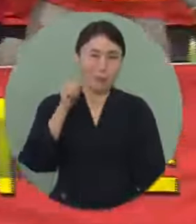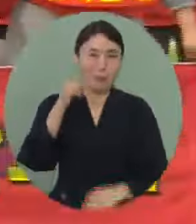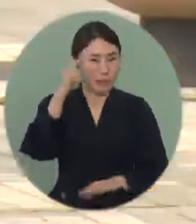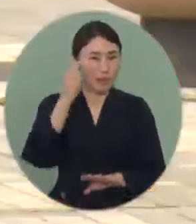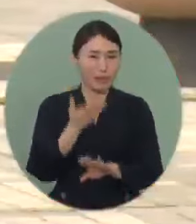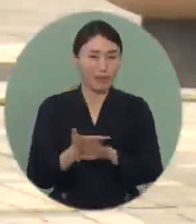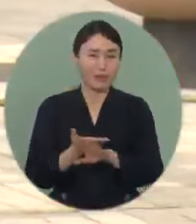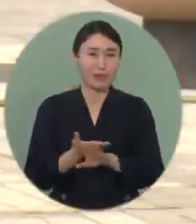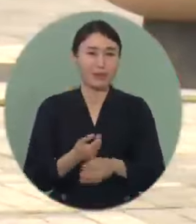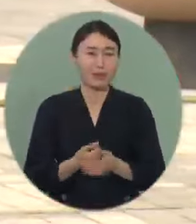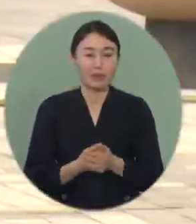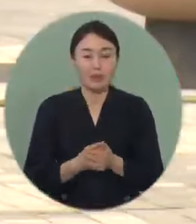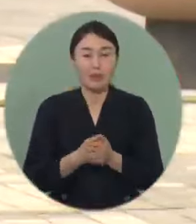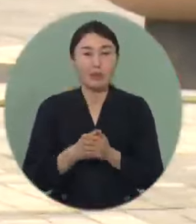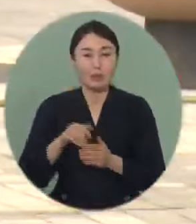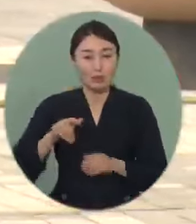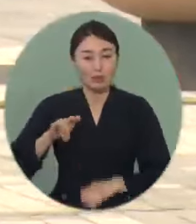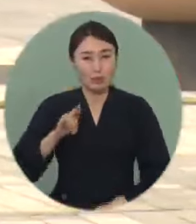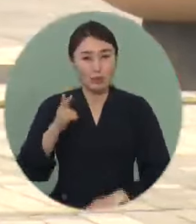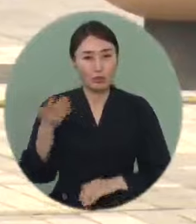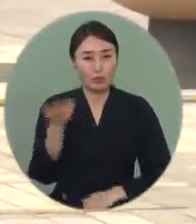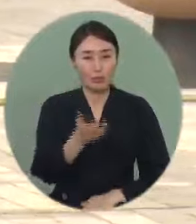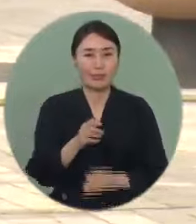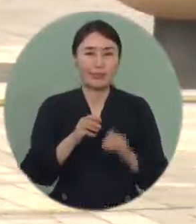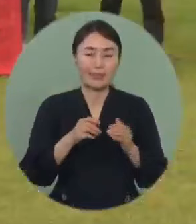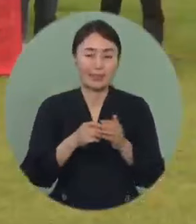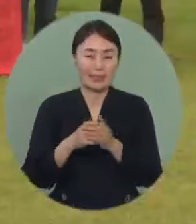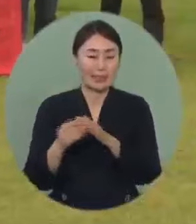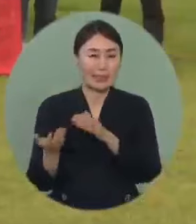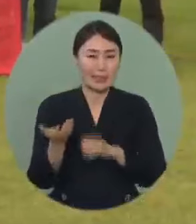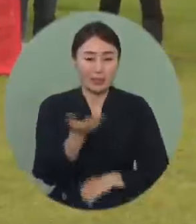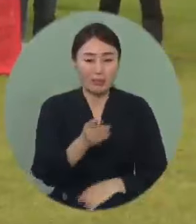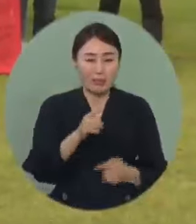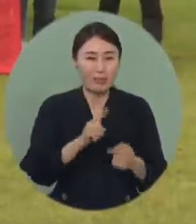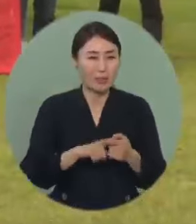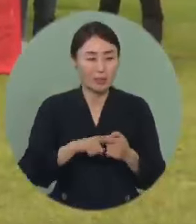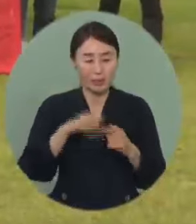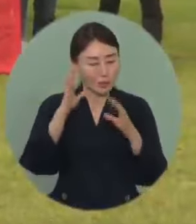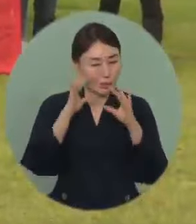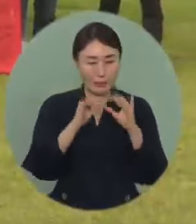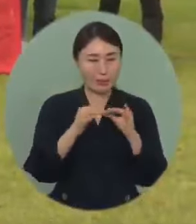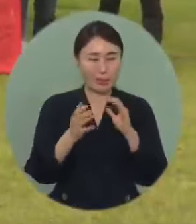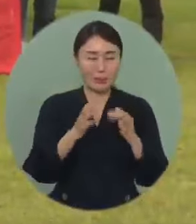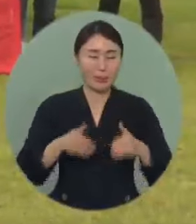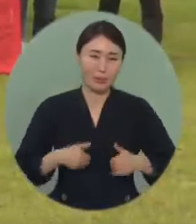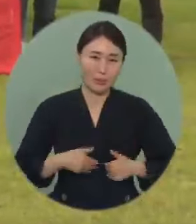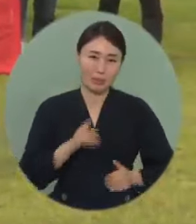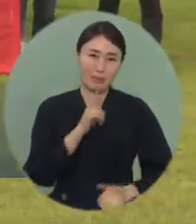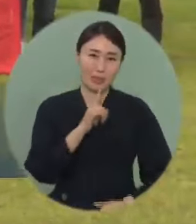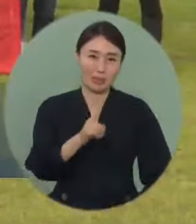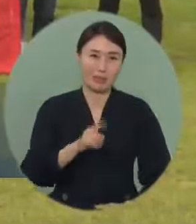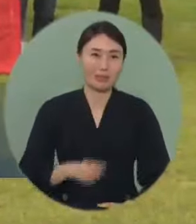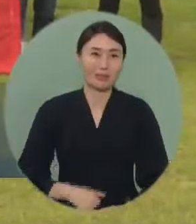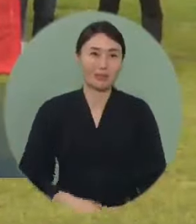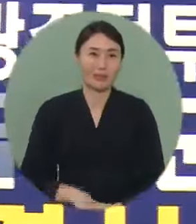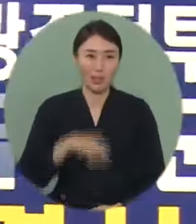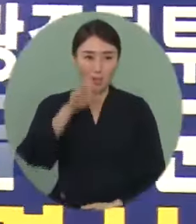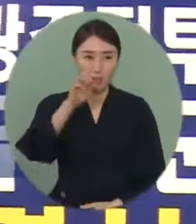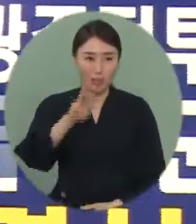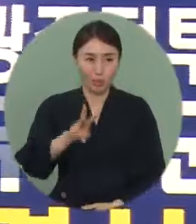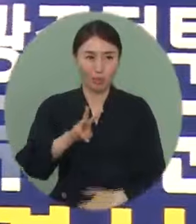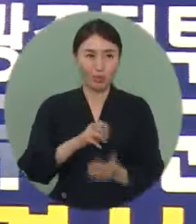결사반대! 또 군공항 이전 논의에 대해서는 어떠한 대화에도 응할 생각이 없다고 밝혔습니다.